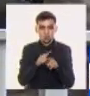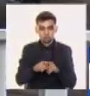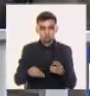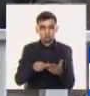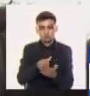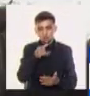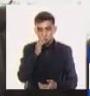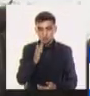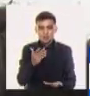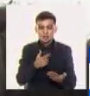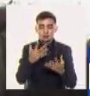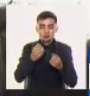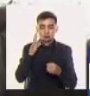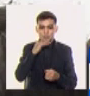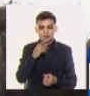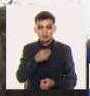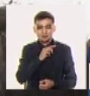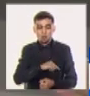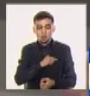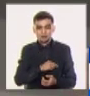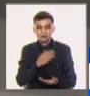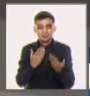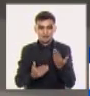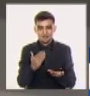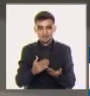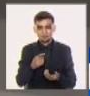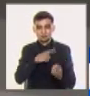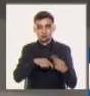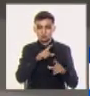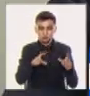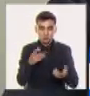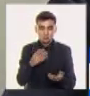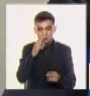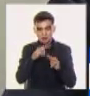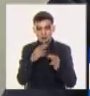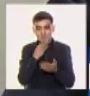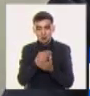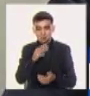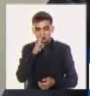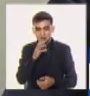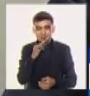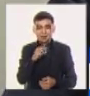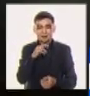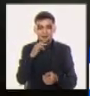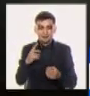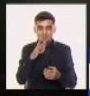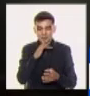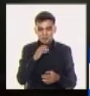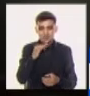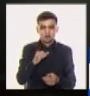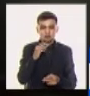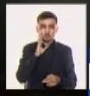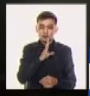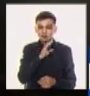но могут получить их, если они наемные работники или индивидуальные предприниматели и потеряли доход из-за карантина. Что касается